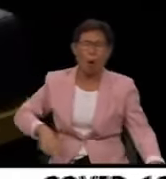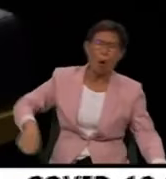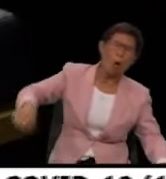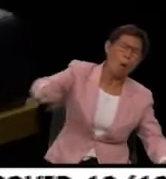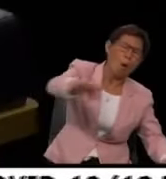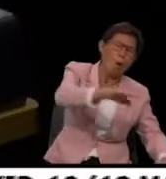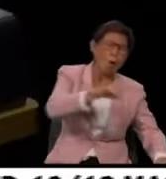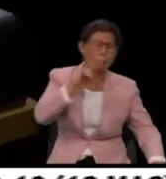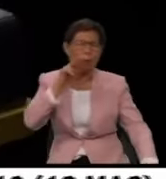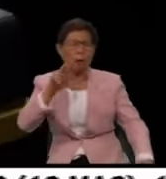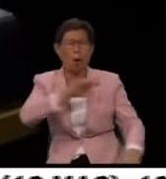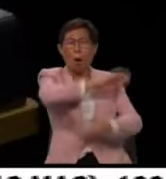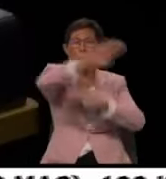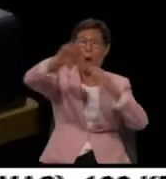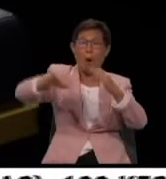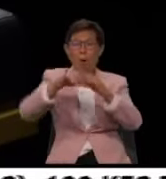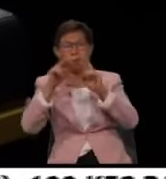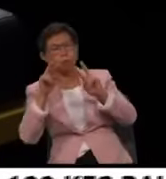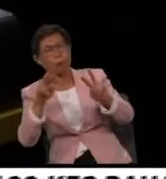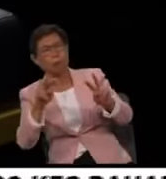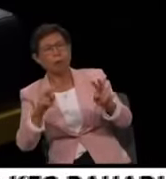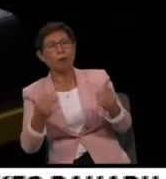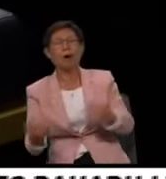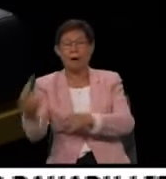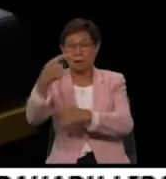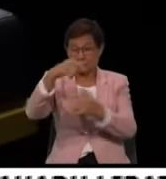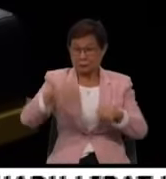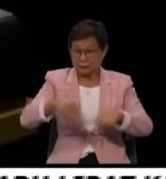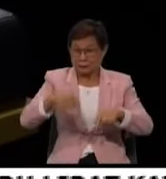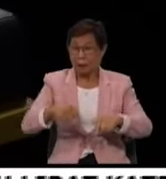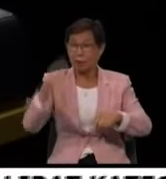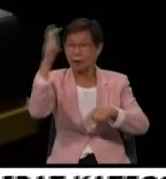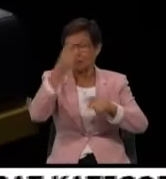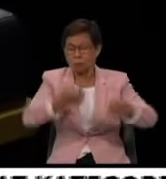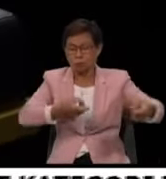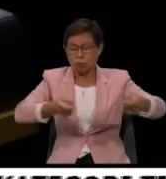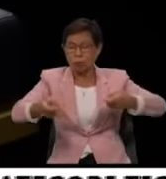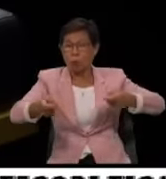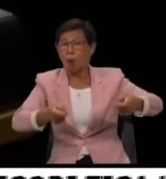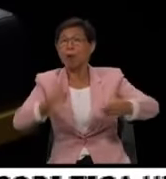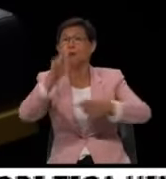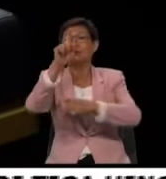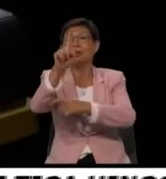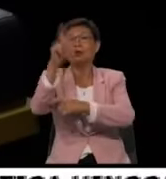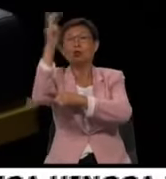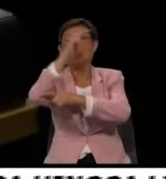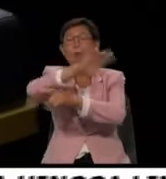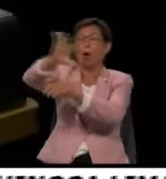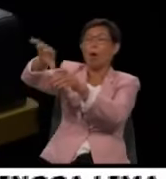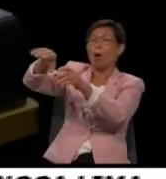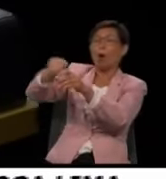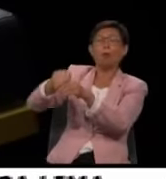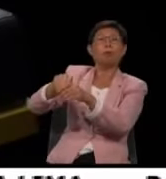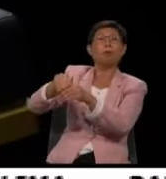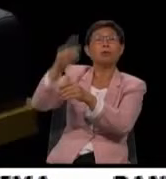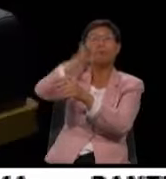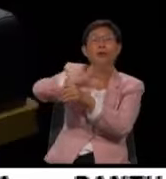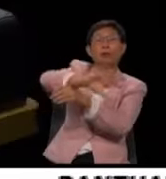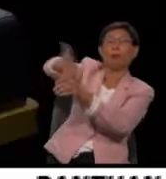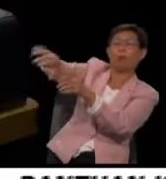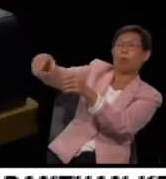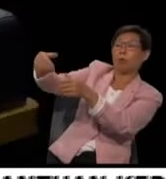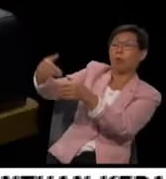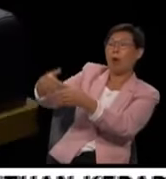Yang pertama, hari ini kita lihat kerajaan yang sedia ada yang memerintah negara ini adalah sebuah kerajaan yang merangkumi semua